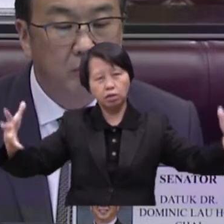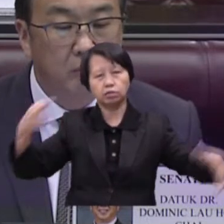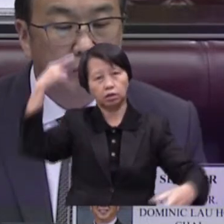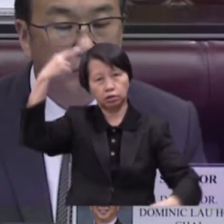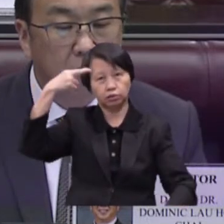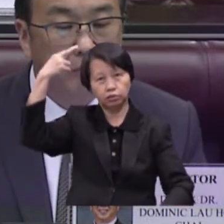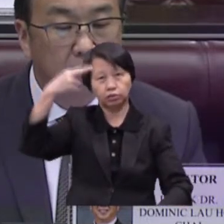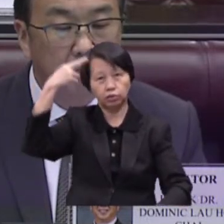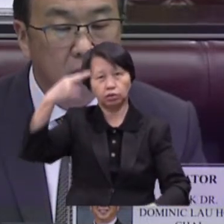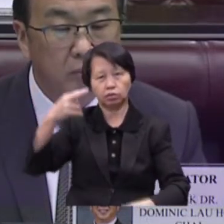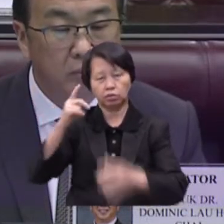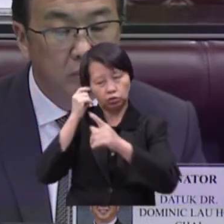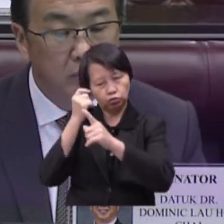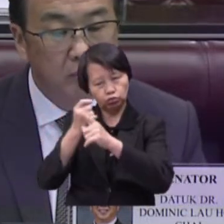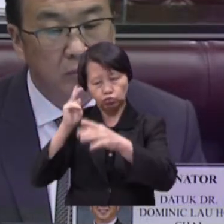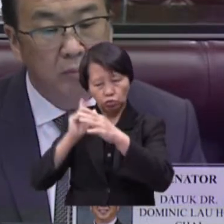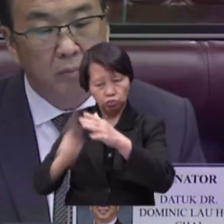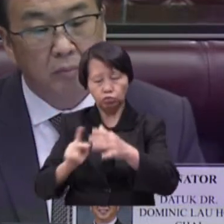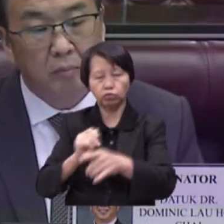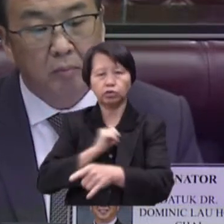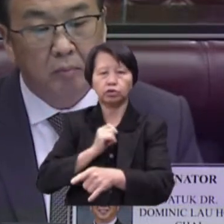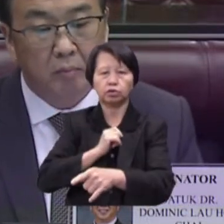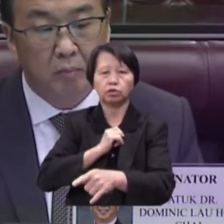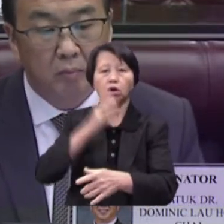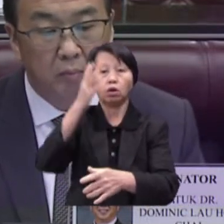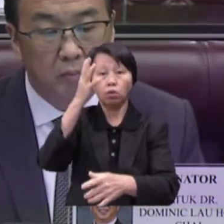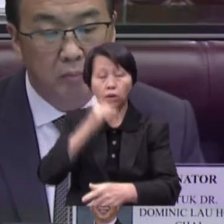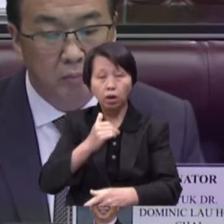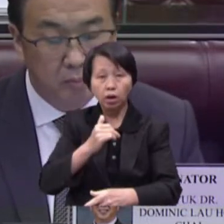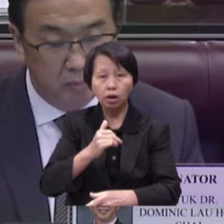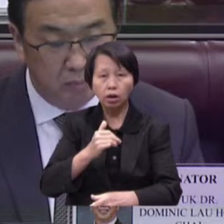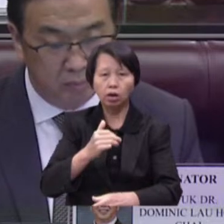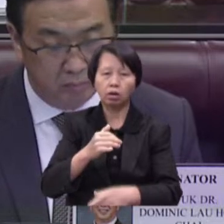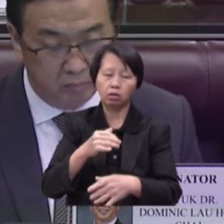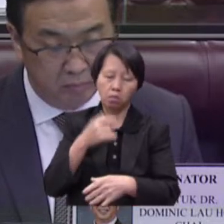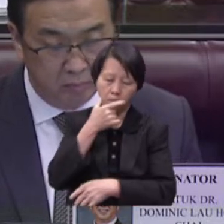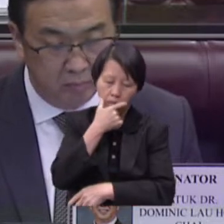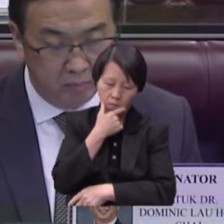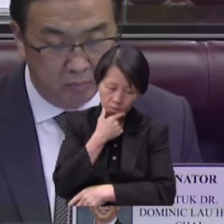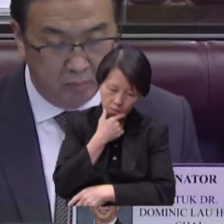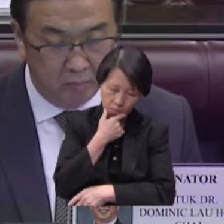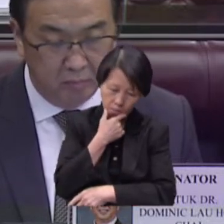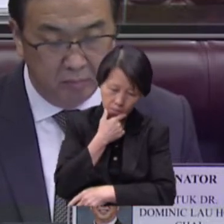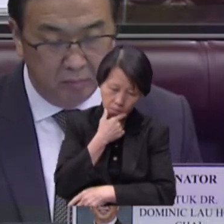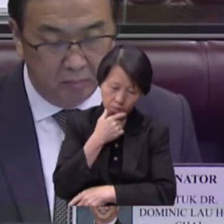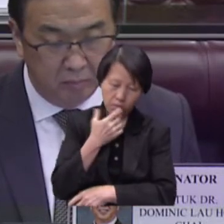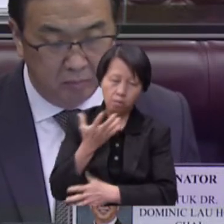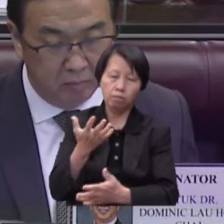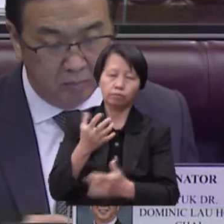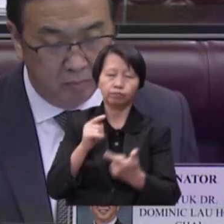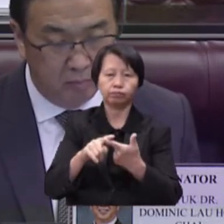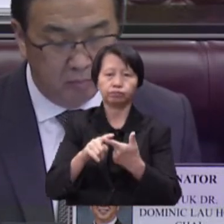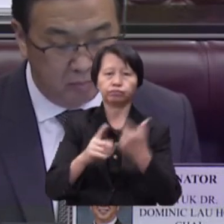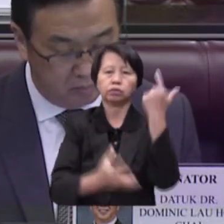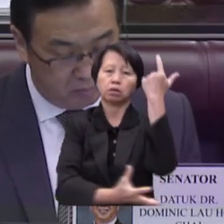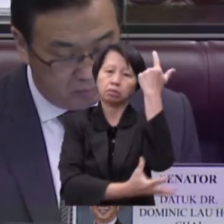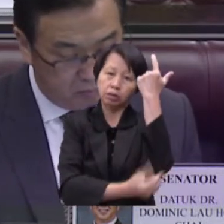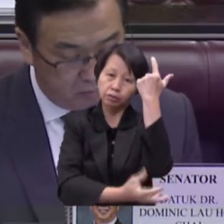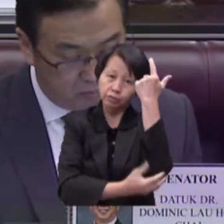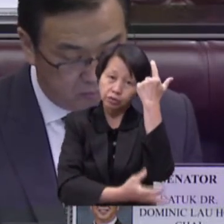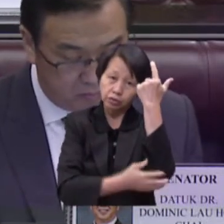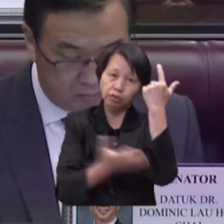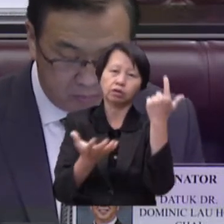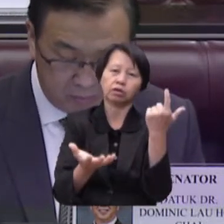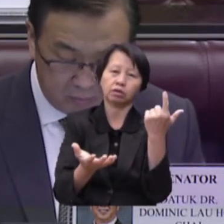perjuangan Budi Ini adalah puncak utama adalah kemurungan dan juga faktor kemiskinan